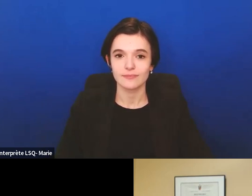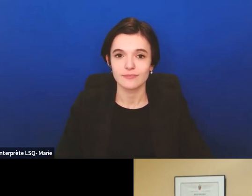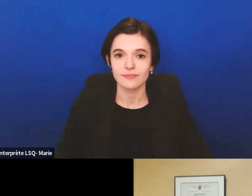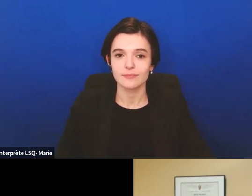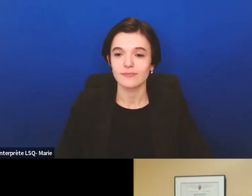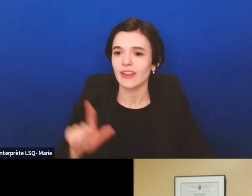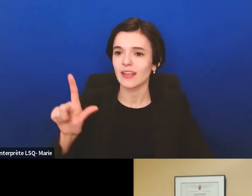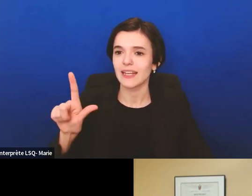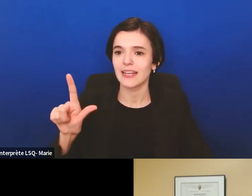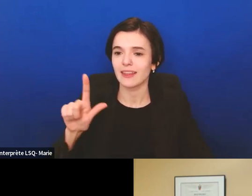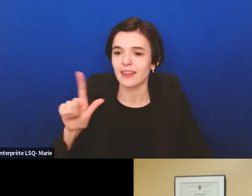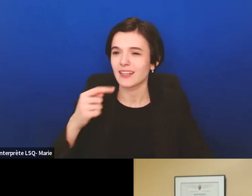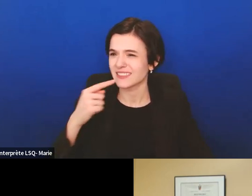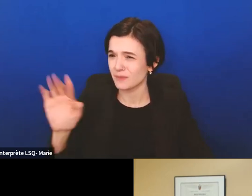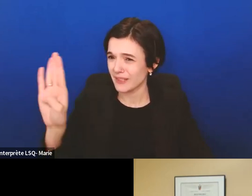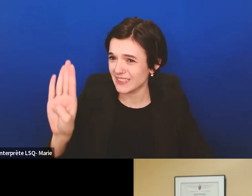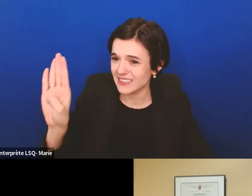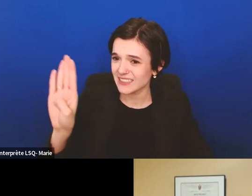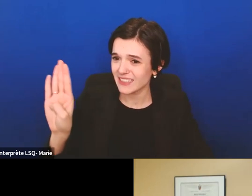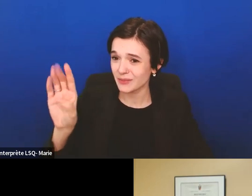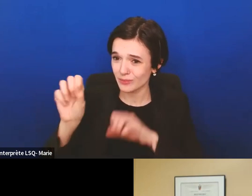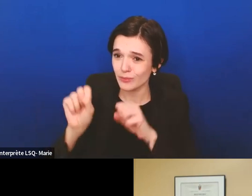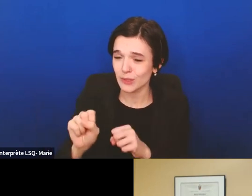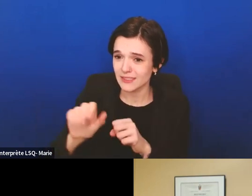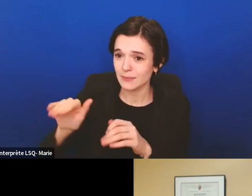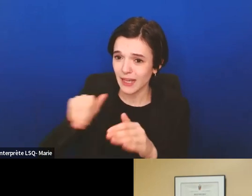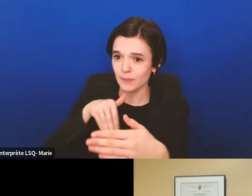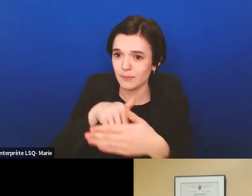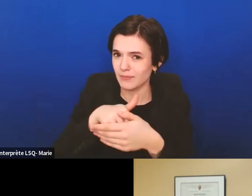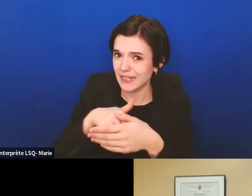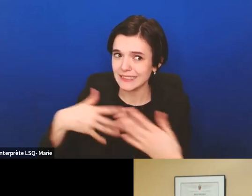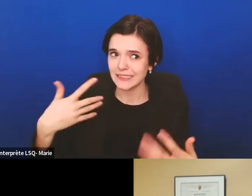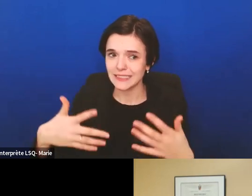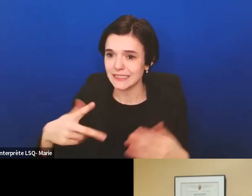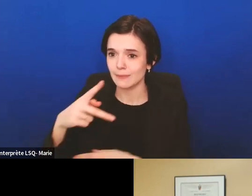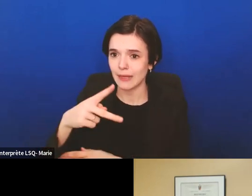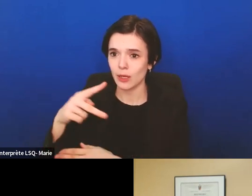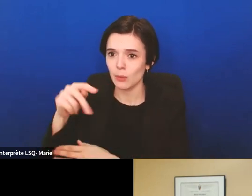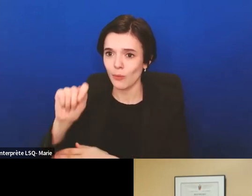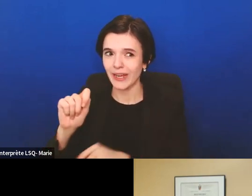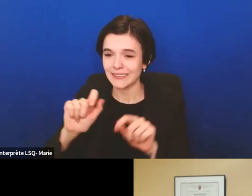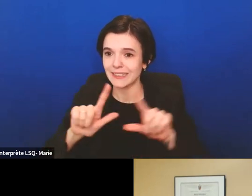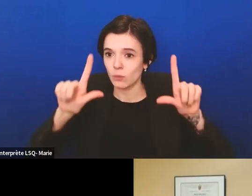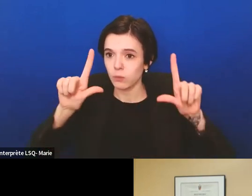Je vais demander à Bénédicte si elle peut prendre le contrôle parce que j'ai un problème.